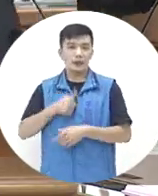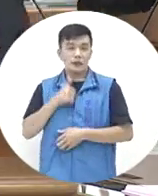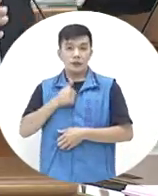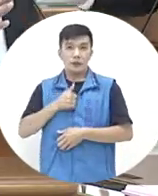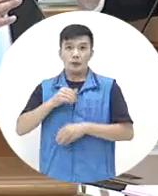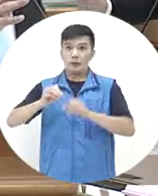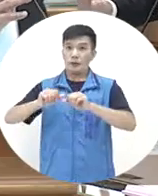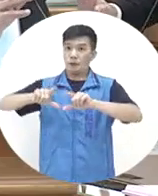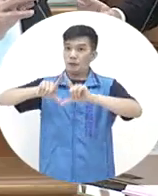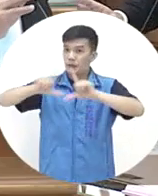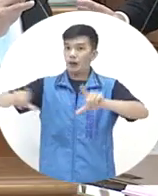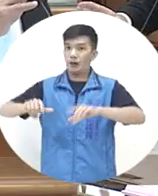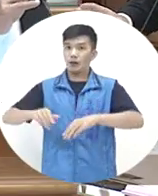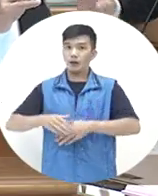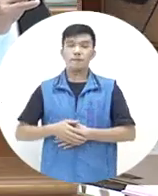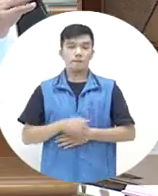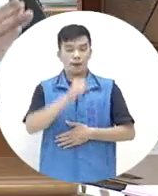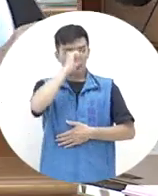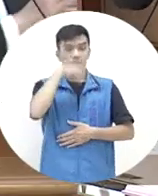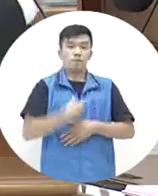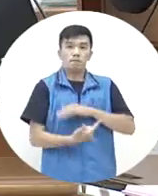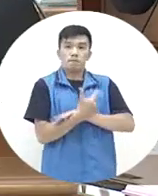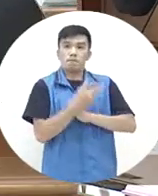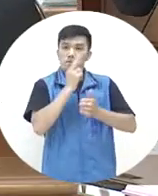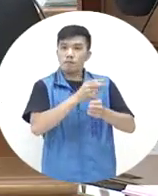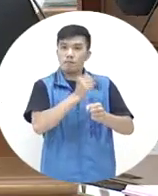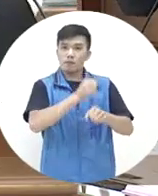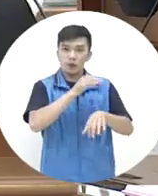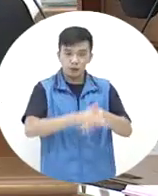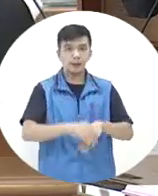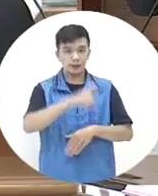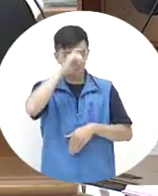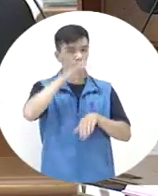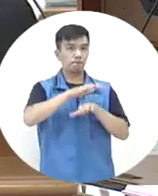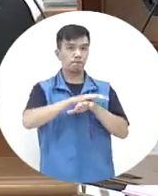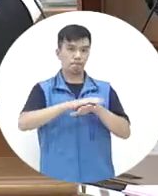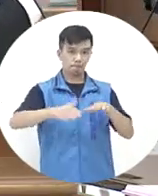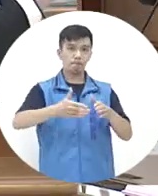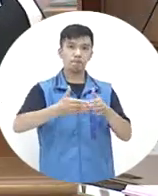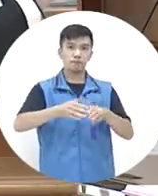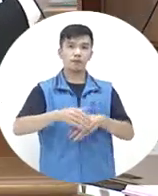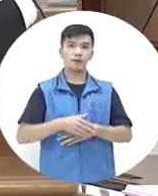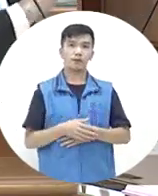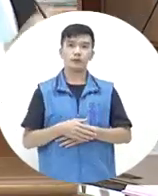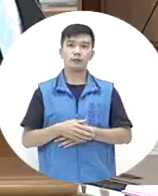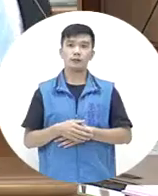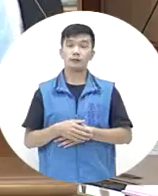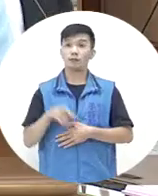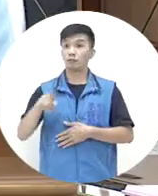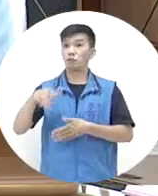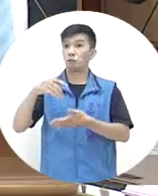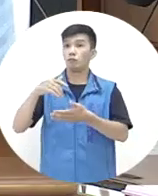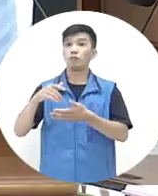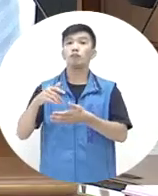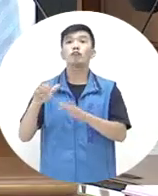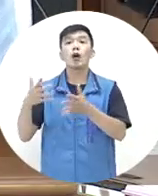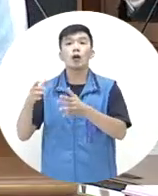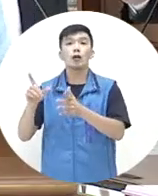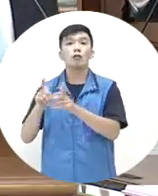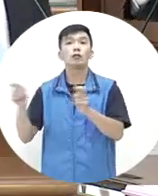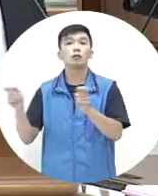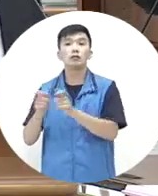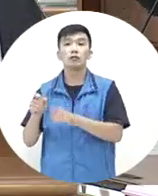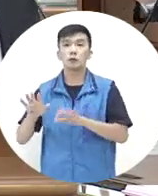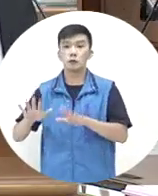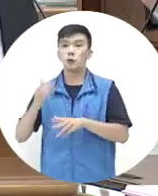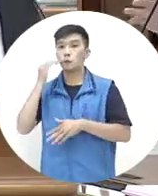哦。 没关系，我建议去甲处理一下，好不好？ 哦啊， 也安全点啦，卖安尼哈。 市长，那这个大概、哦。多久时间？因为现在每逢假日